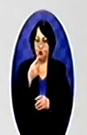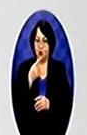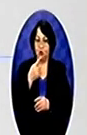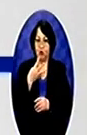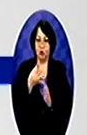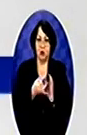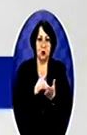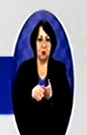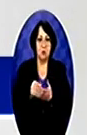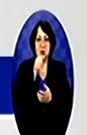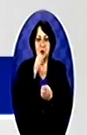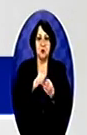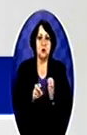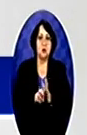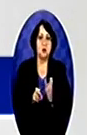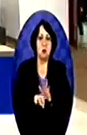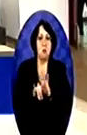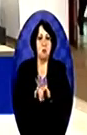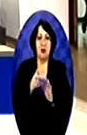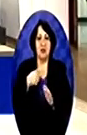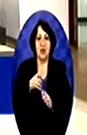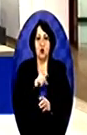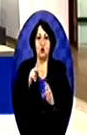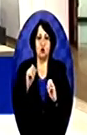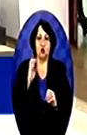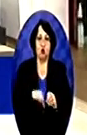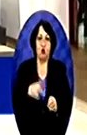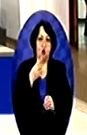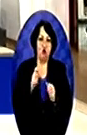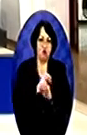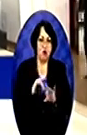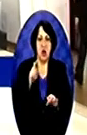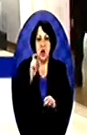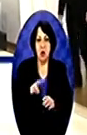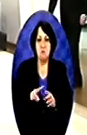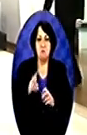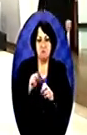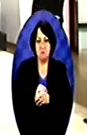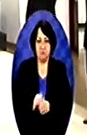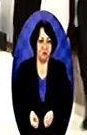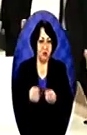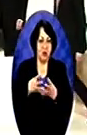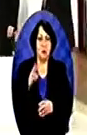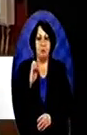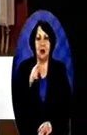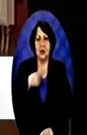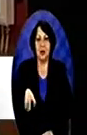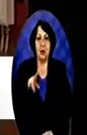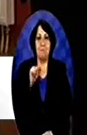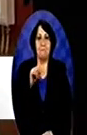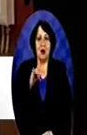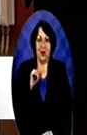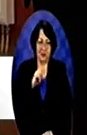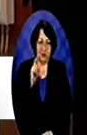Академич Бямба 20 гаруй жилийн хугацаанд малыг эрүүлжүүлэх 20 гаруй эм бэлтгэл гарган авчээ. Өнөөдөр эдгээр бүтээлээс нь малын паразитдох